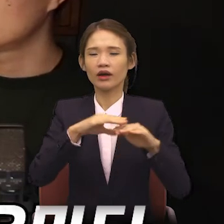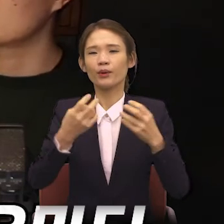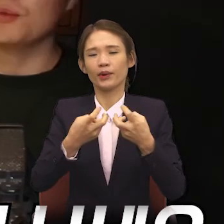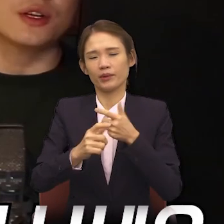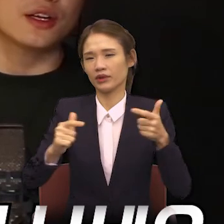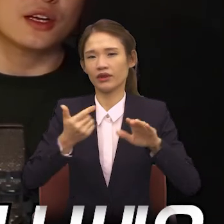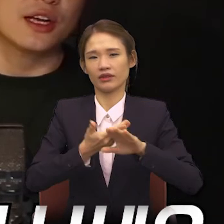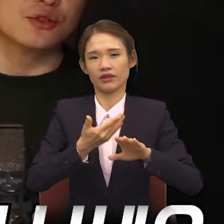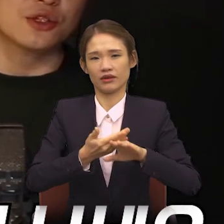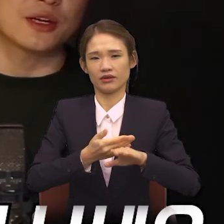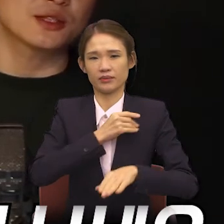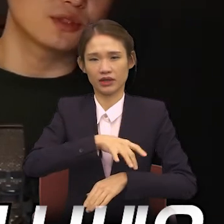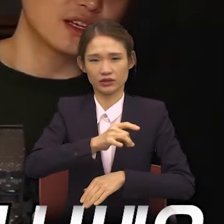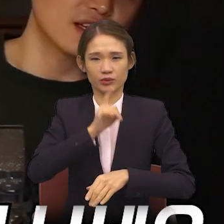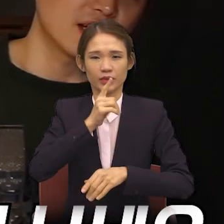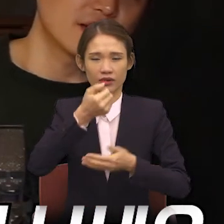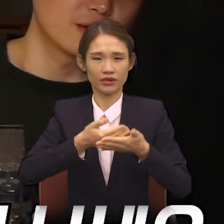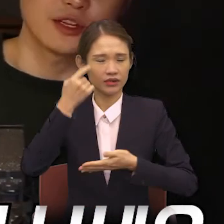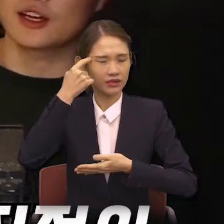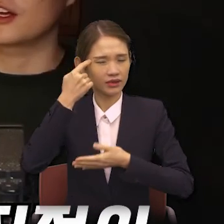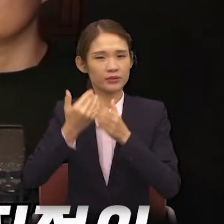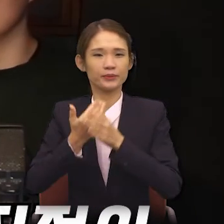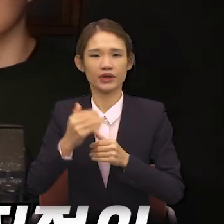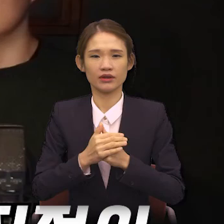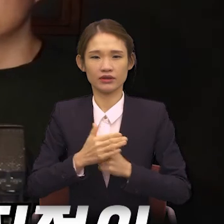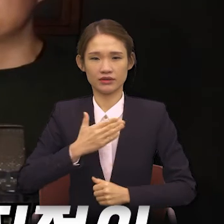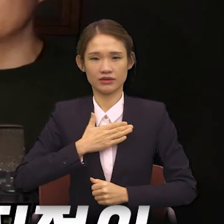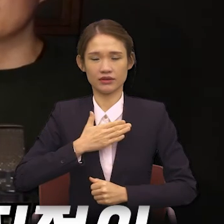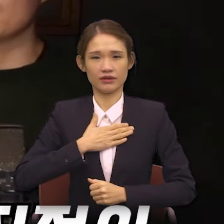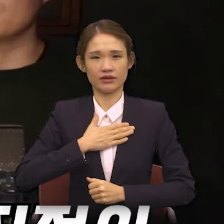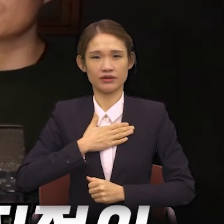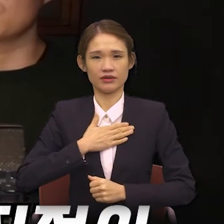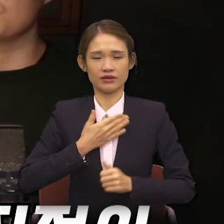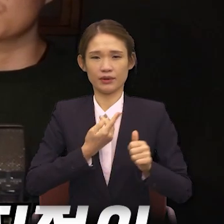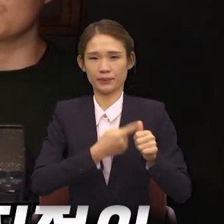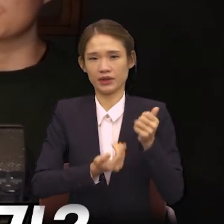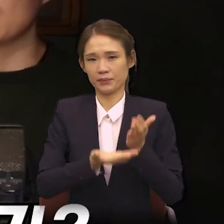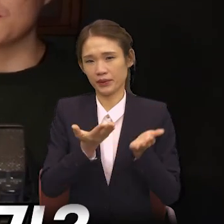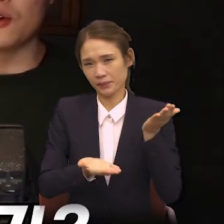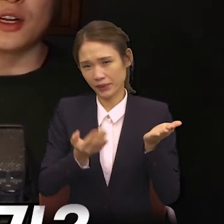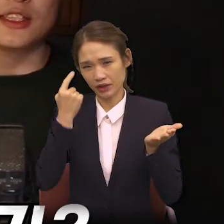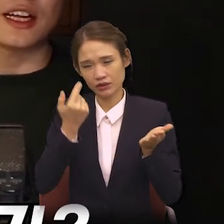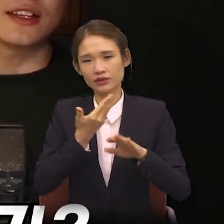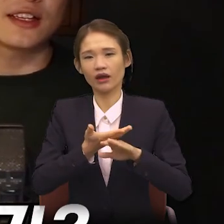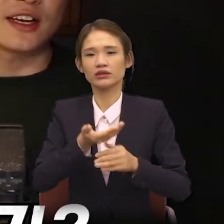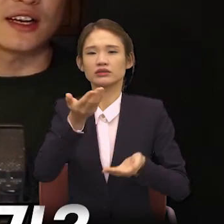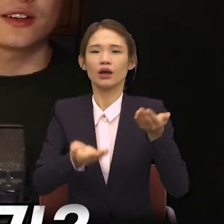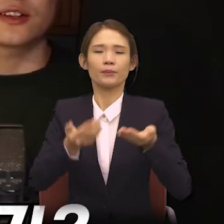다르니까 초반에 해주셨던 말씀이 생각이 나네요. 내 비판이라고 생각하는 지점이 누군가를